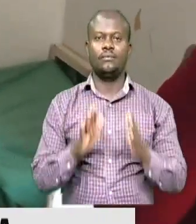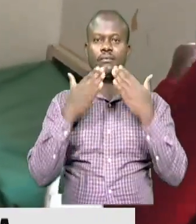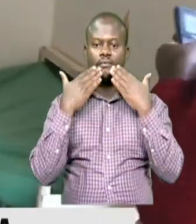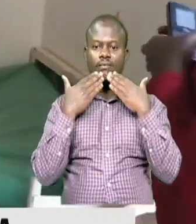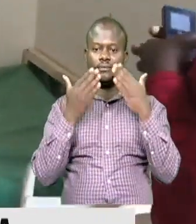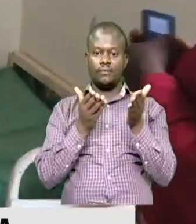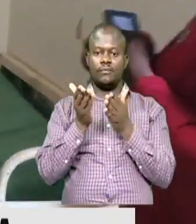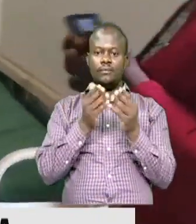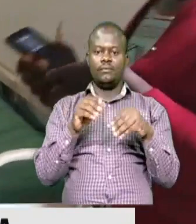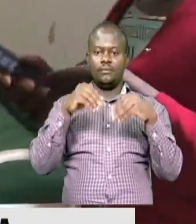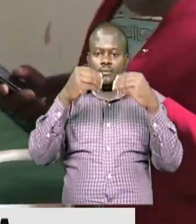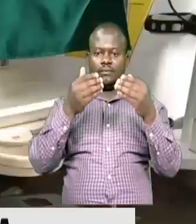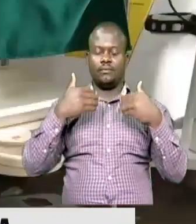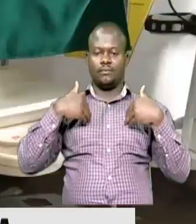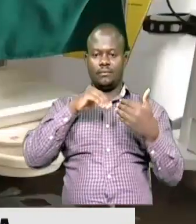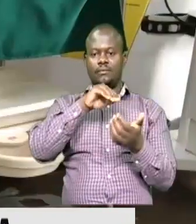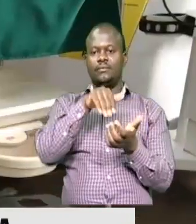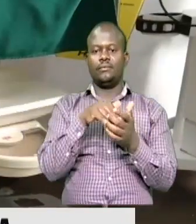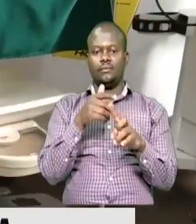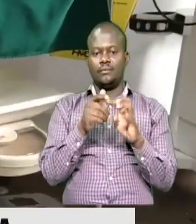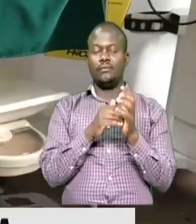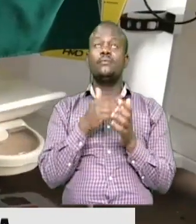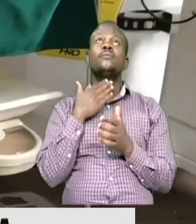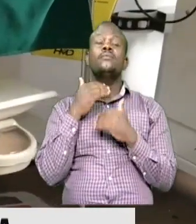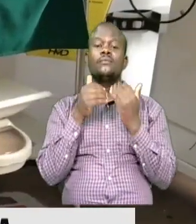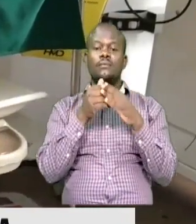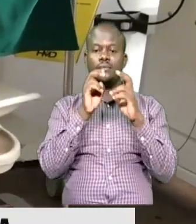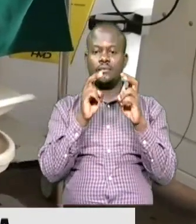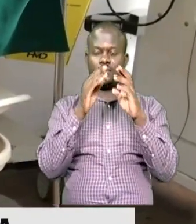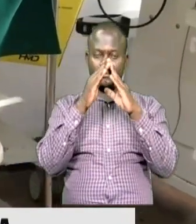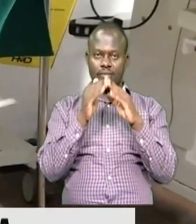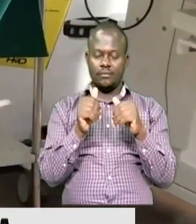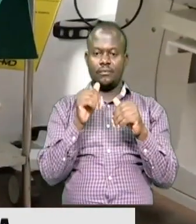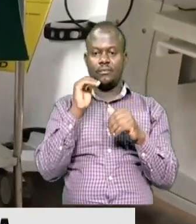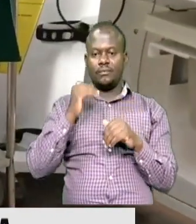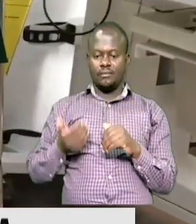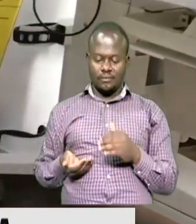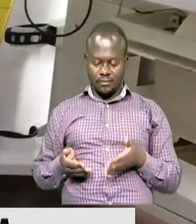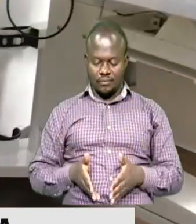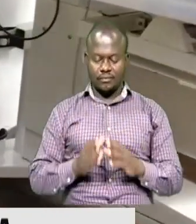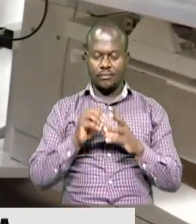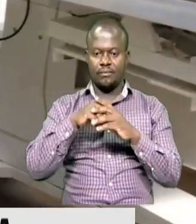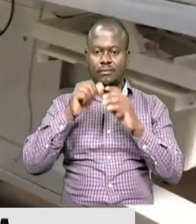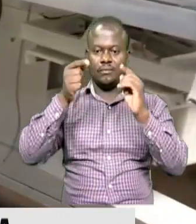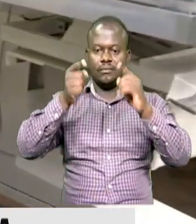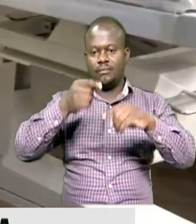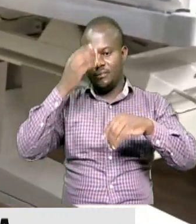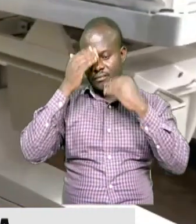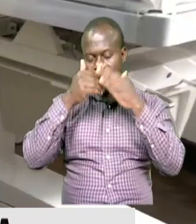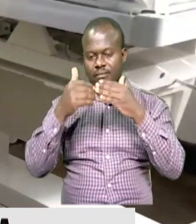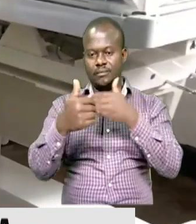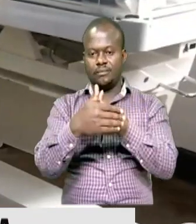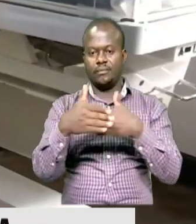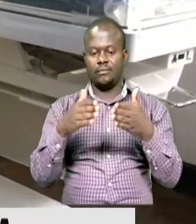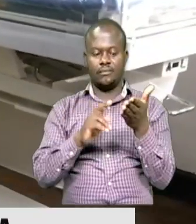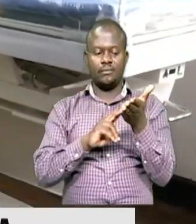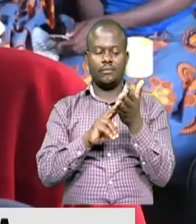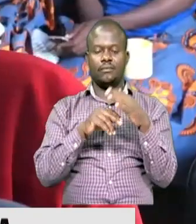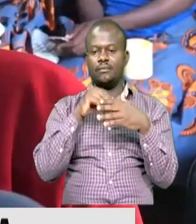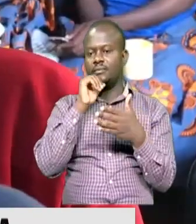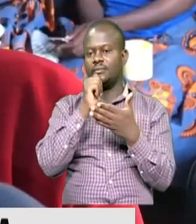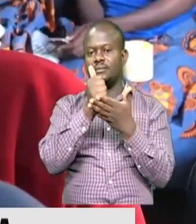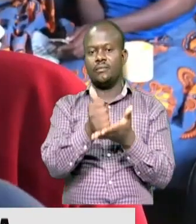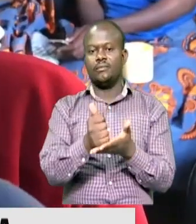serivisi yaherewe kuri icyo kigo nderabuzima, ariko akifuza ko inza abagore babyariramo yaboneka kuko ibyumba byifashishwa